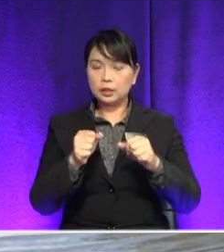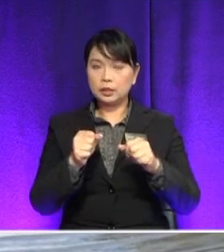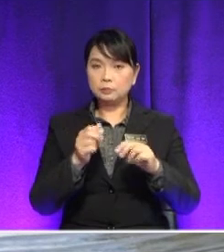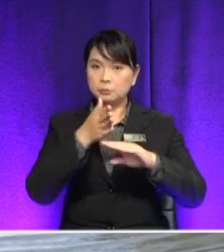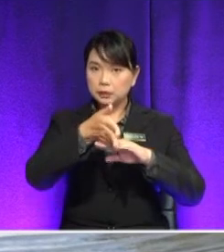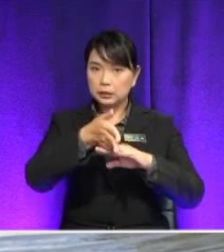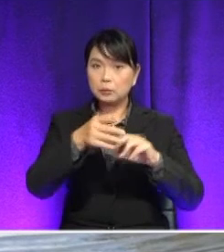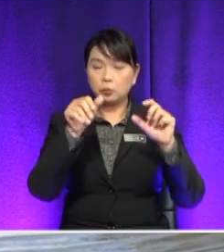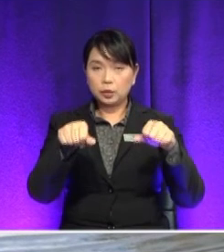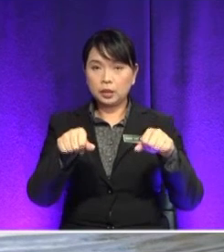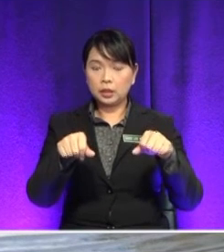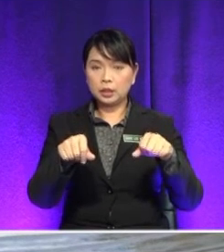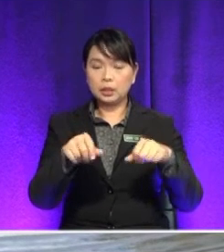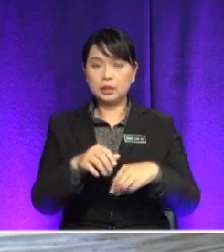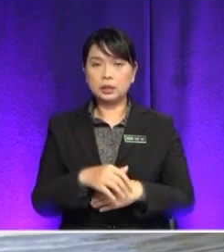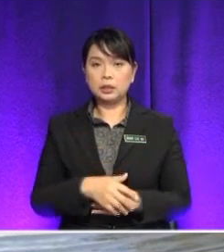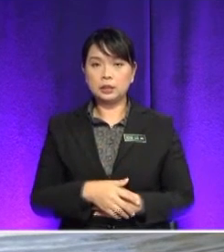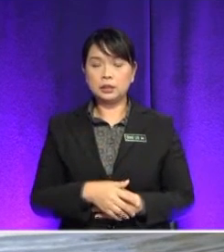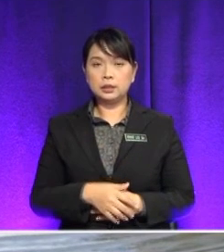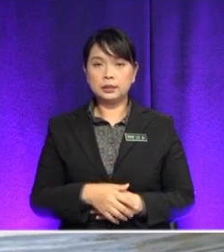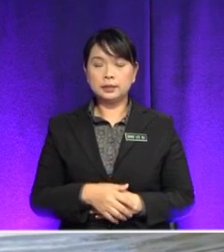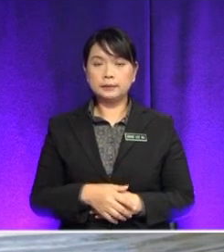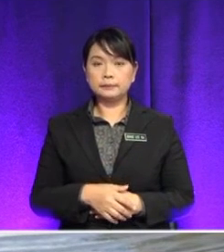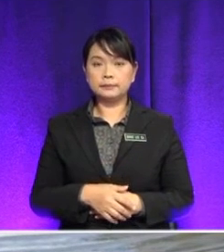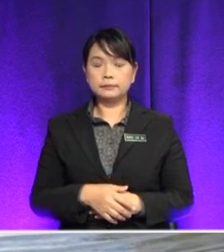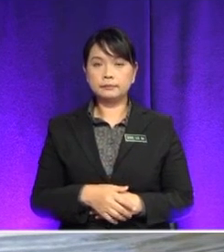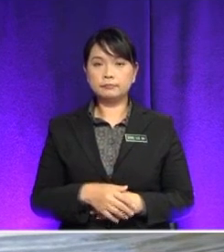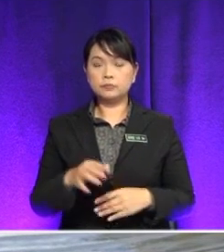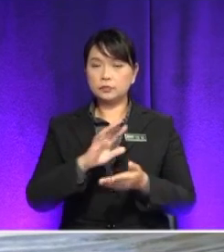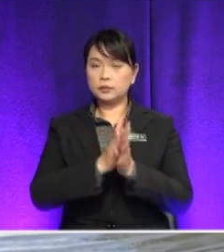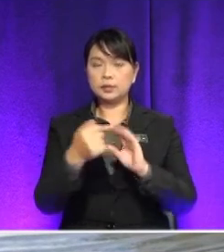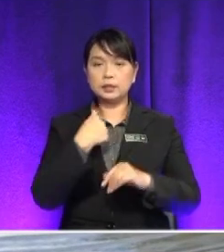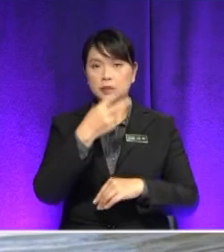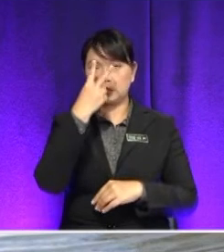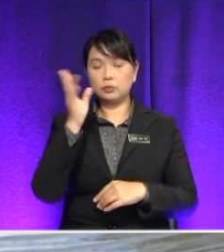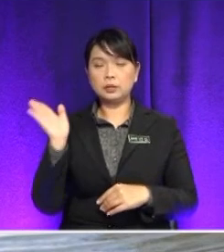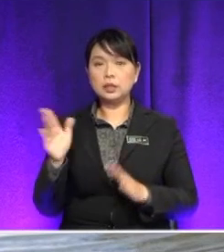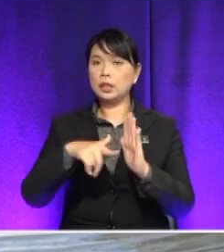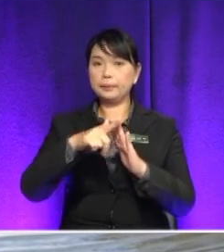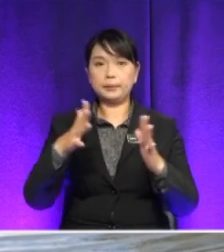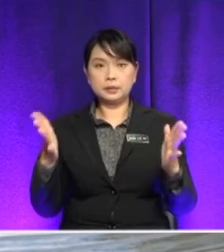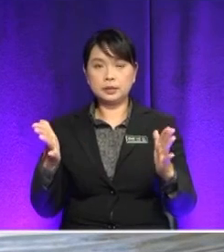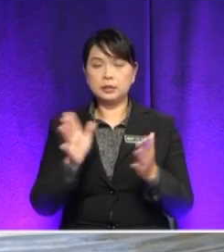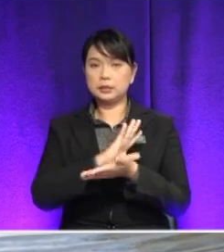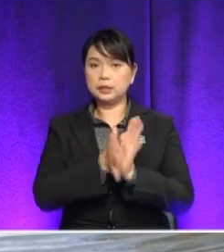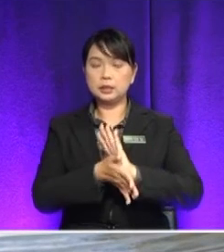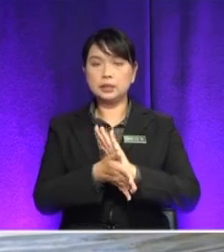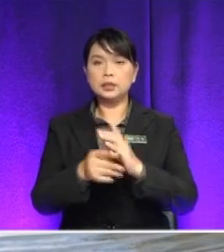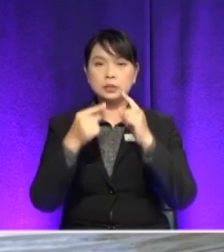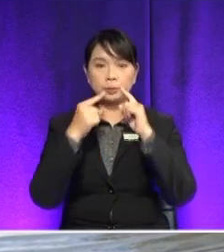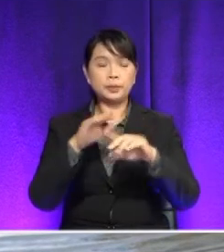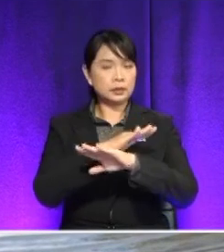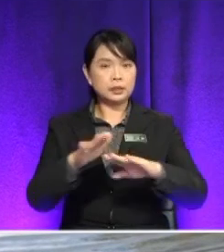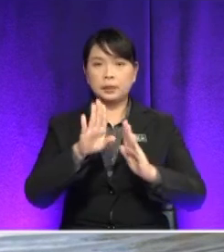sebab j66 poin-poin 67 tadi maka bila ditengok sini dunia ini lebih lebih besar ras batu jawabannya